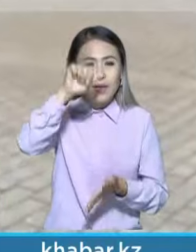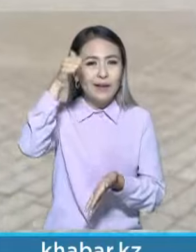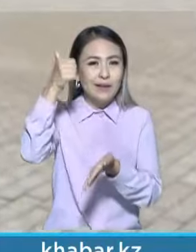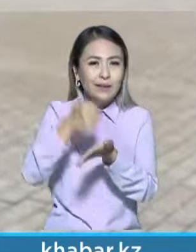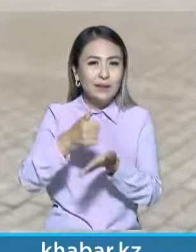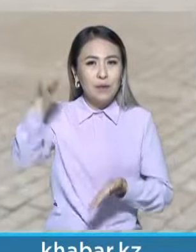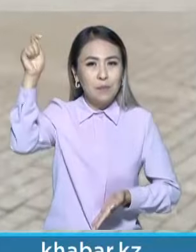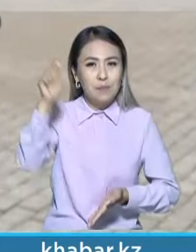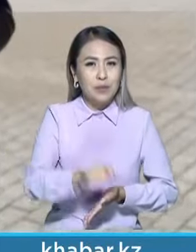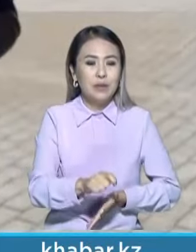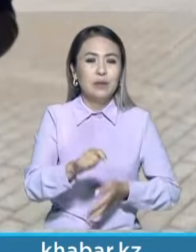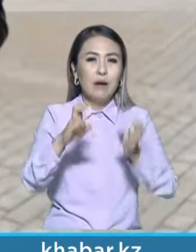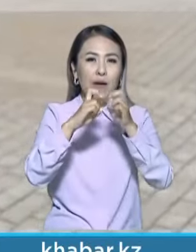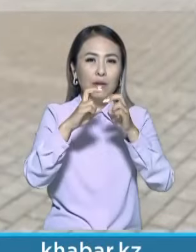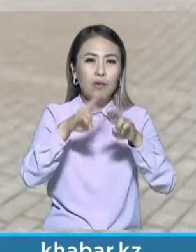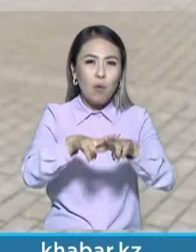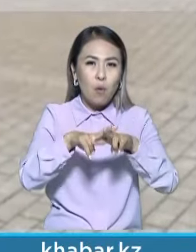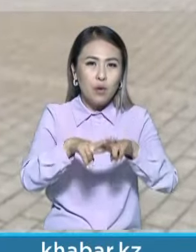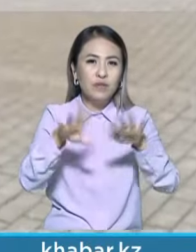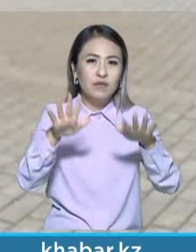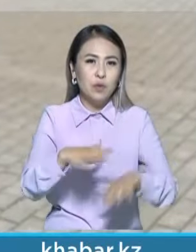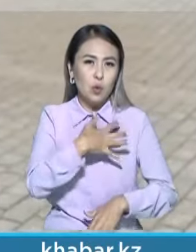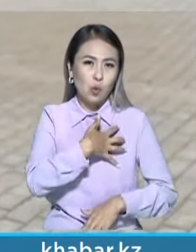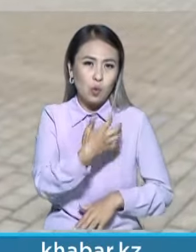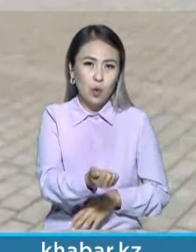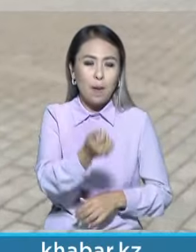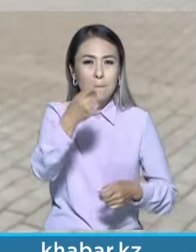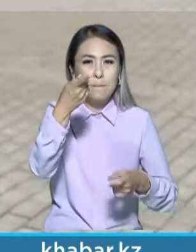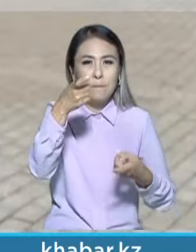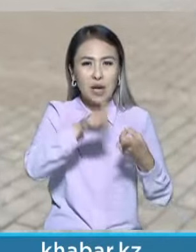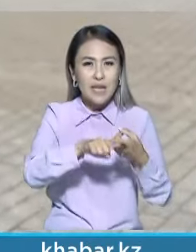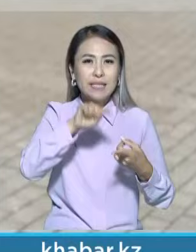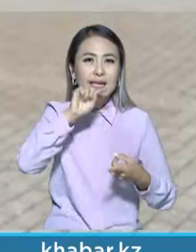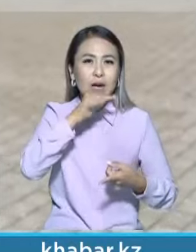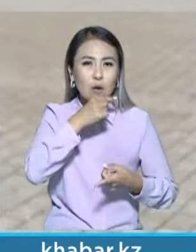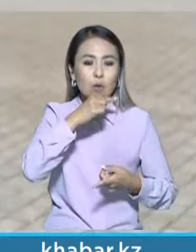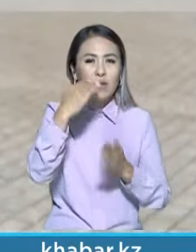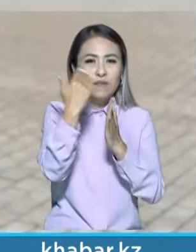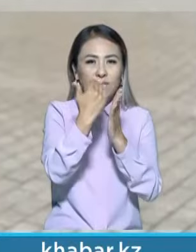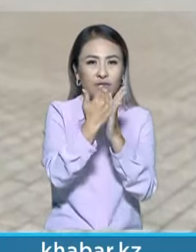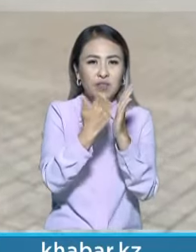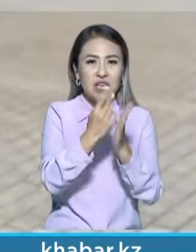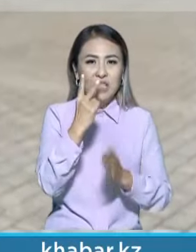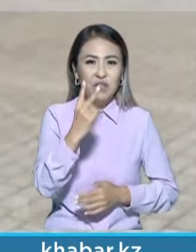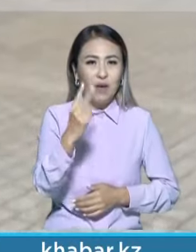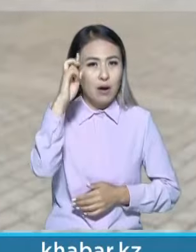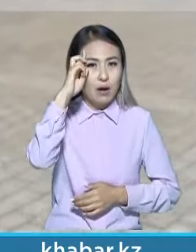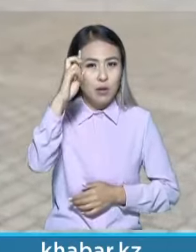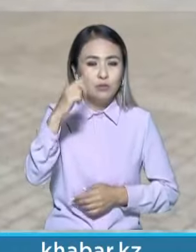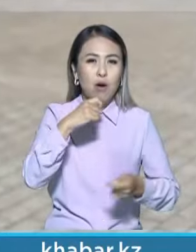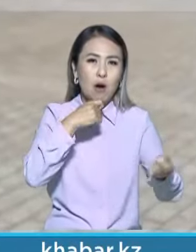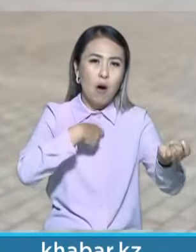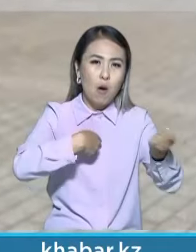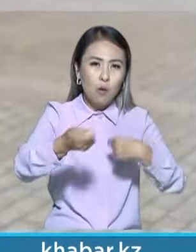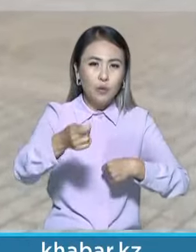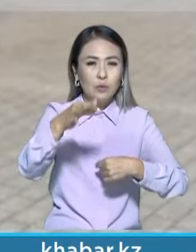сапармен елордамызға келіп отыр. Бауырластық рухты экономикалық байланыстармен бекіту мәселесі күн тәртібінде. Екі ел басшылары алыс-беріс пен